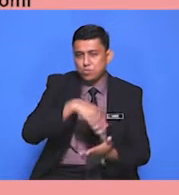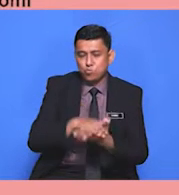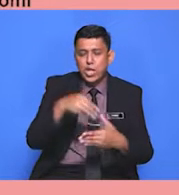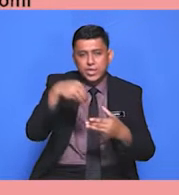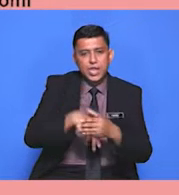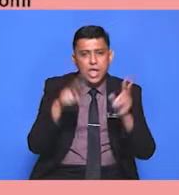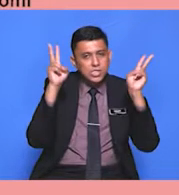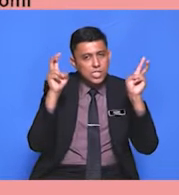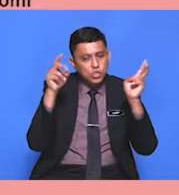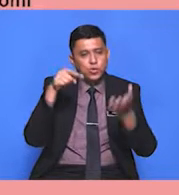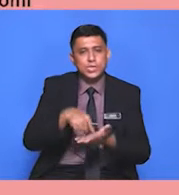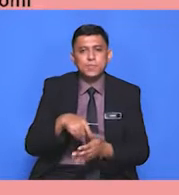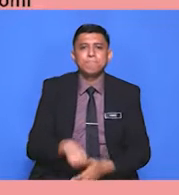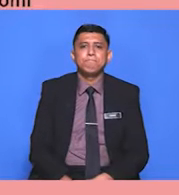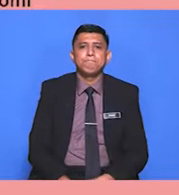dalam topik ini.